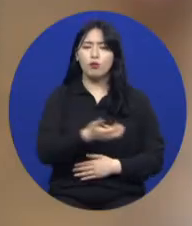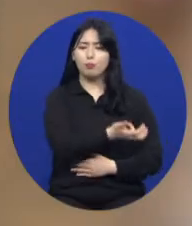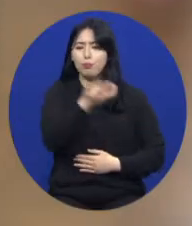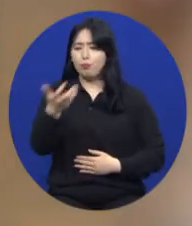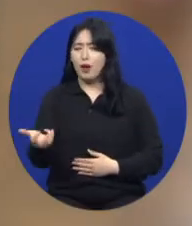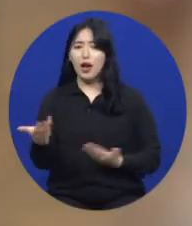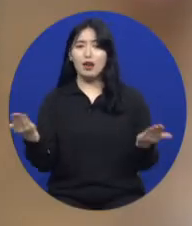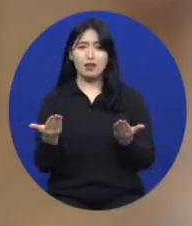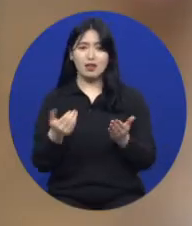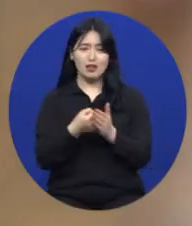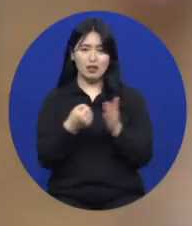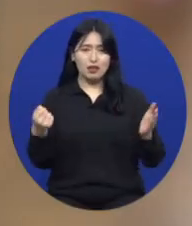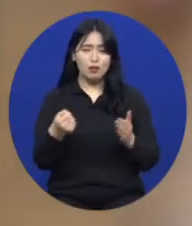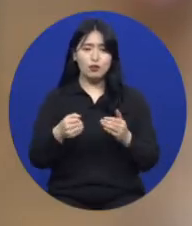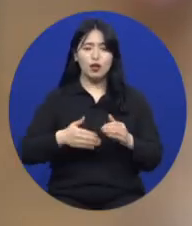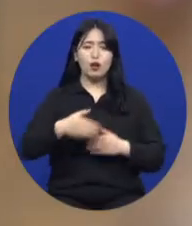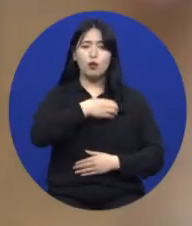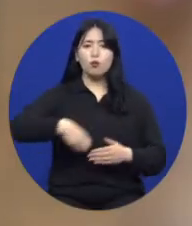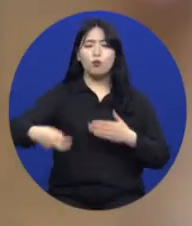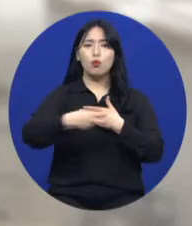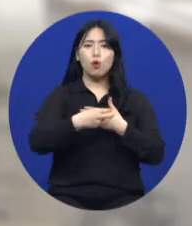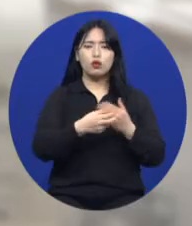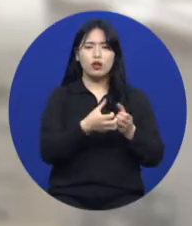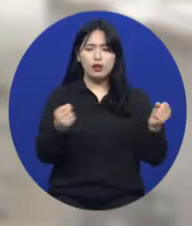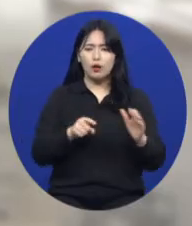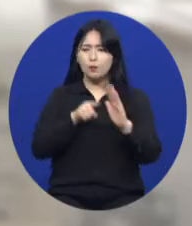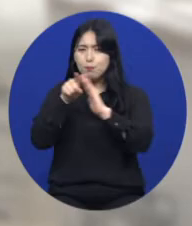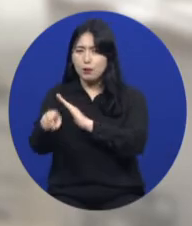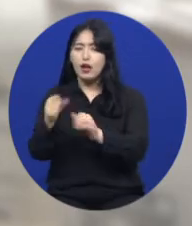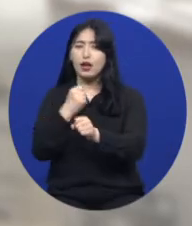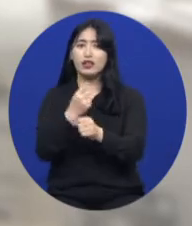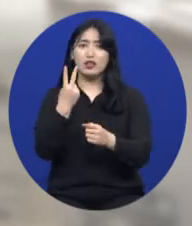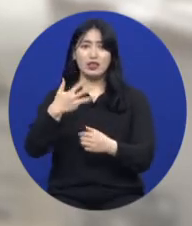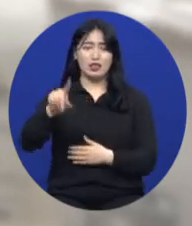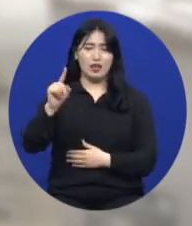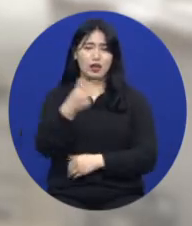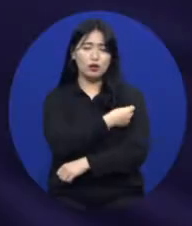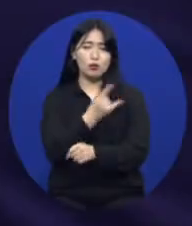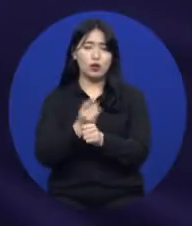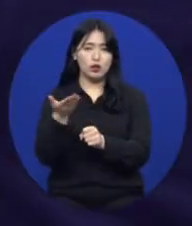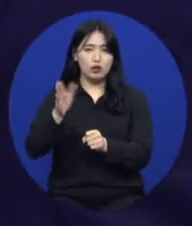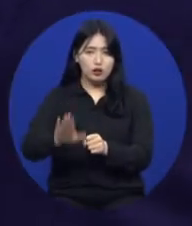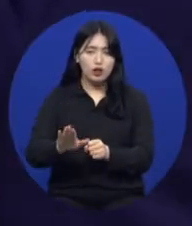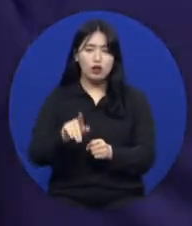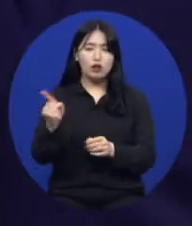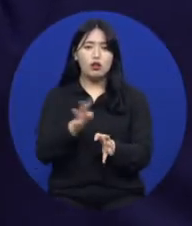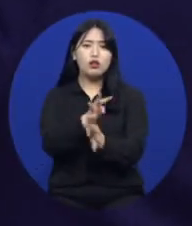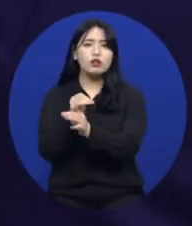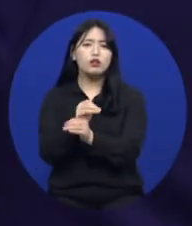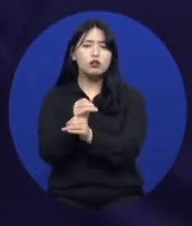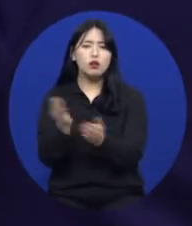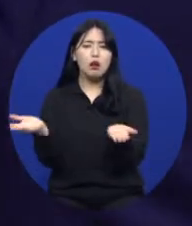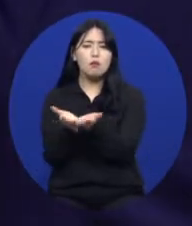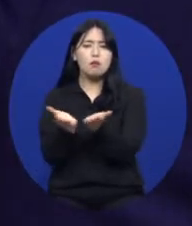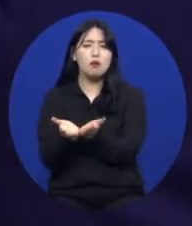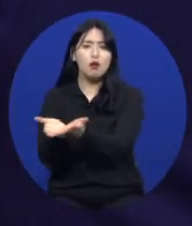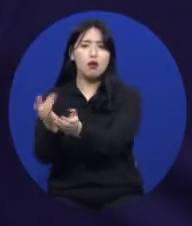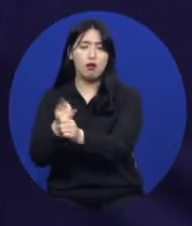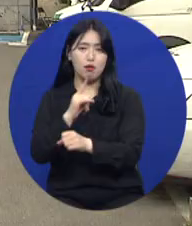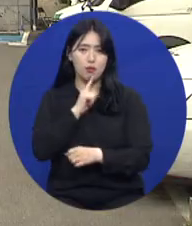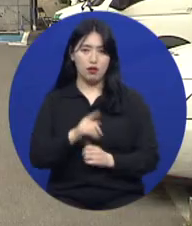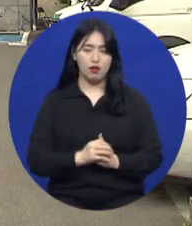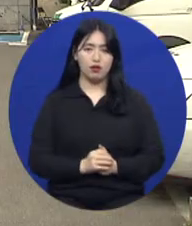때문에 보건소에 따로 찾아와서 2차 접종을 받아야 하는데 보건소의 접종 일정에 맞춰야 한다는